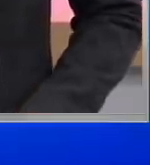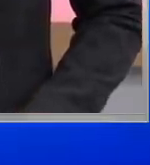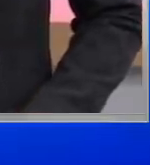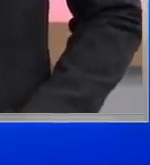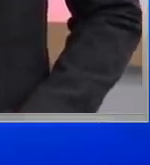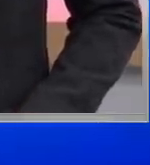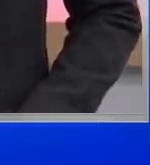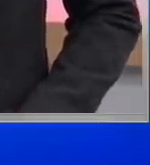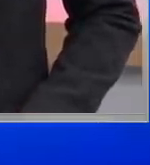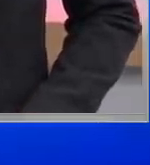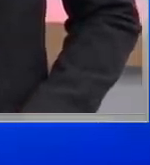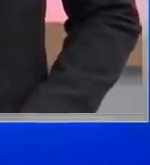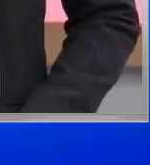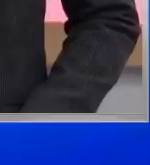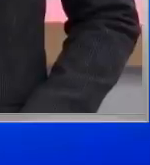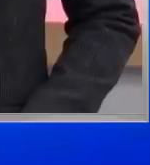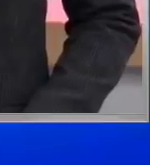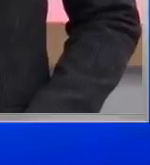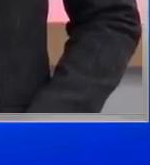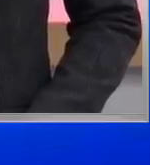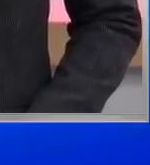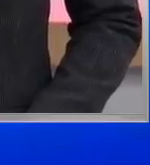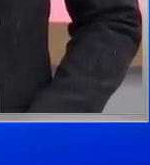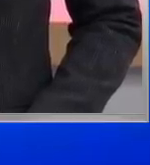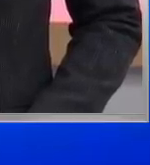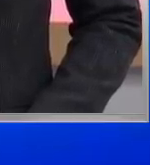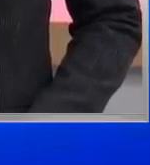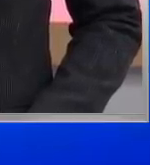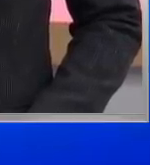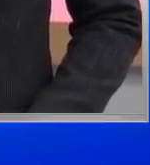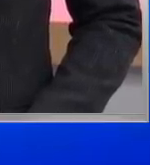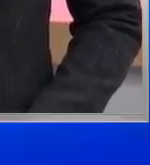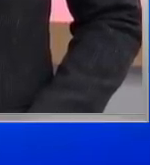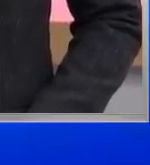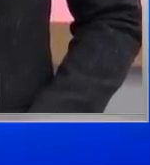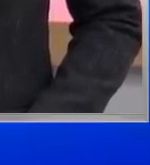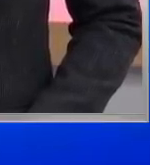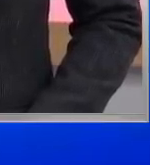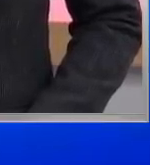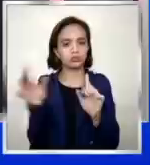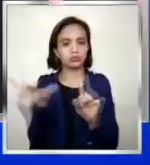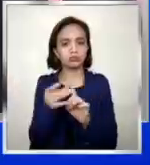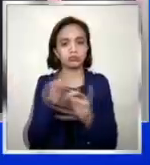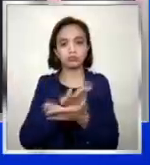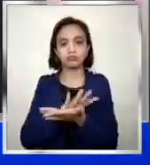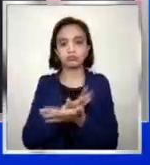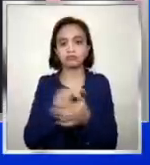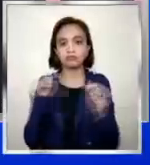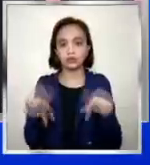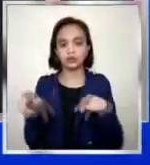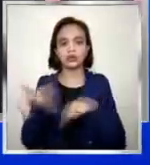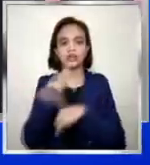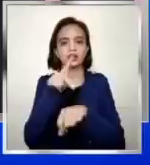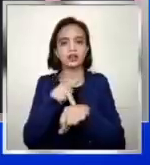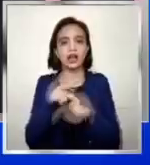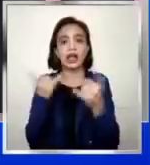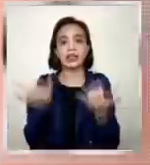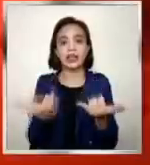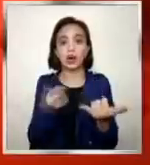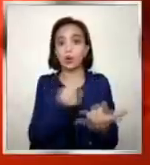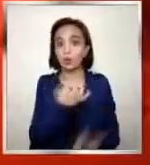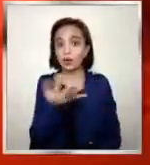Magandang hapon po. Panibagong record high ang mga bagong kaso ng COVID-19 sa bansa. Ngayong araw po, pumalo yan sa